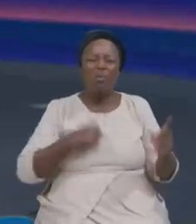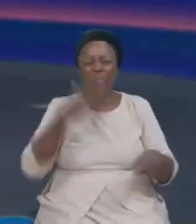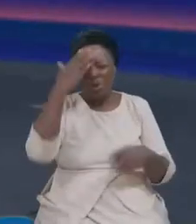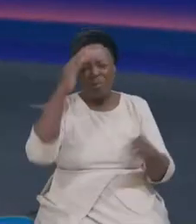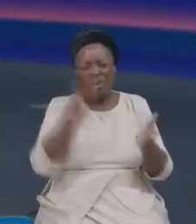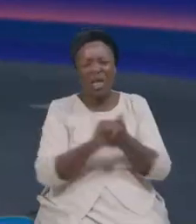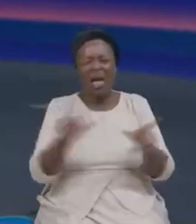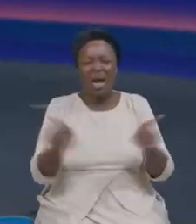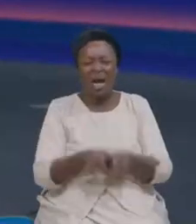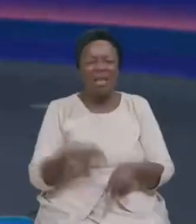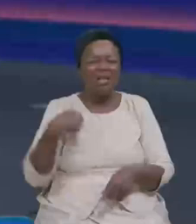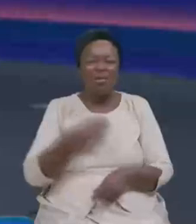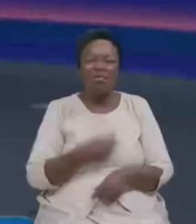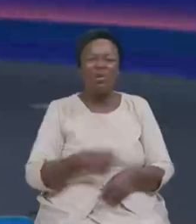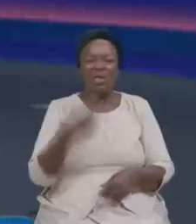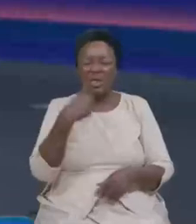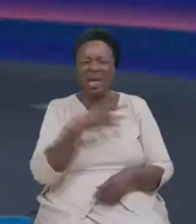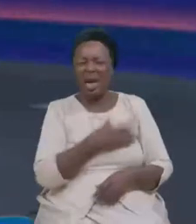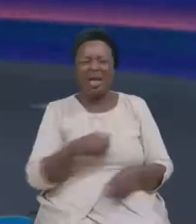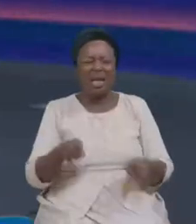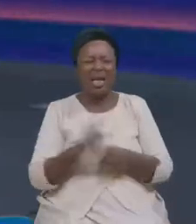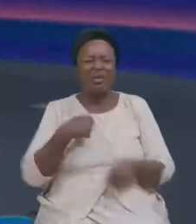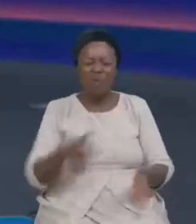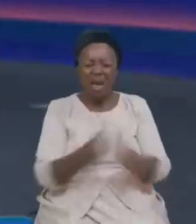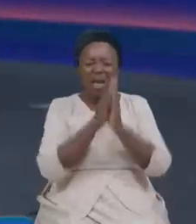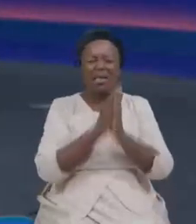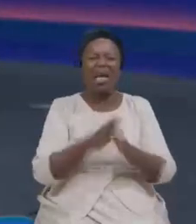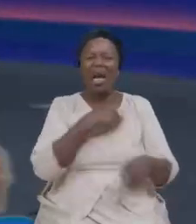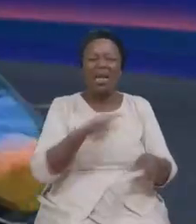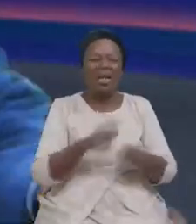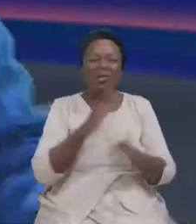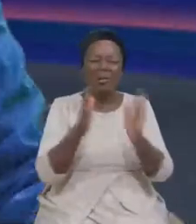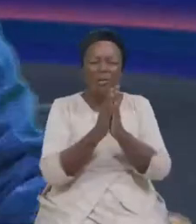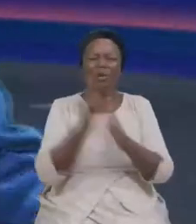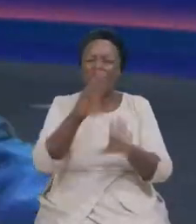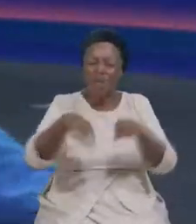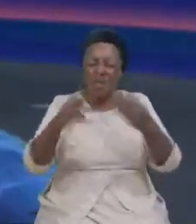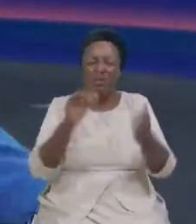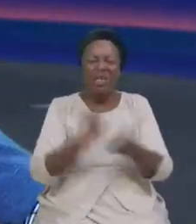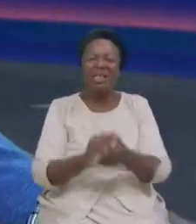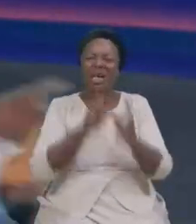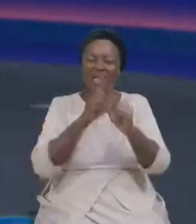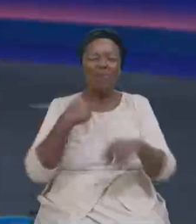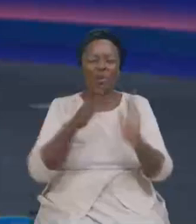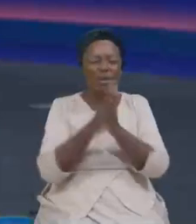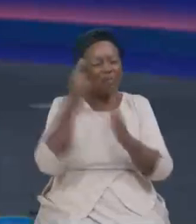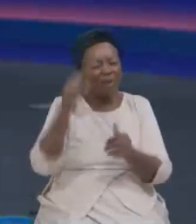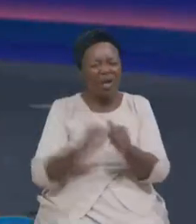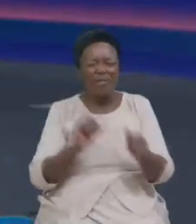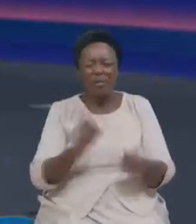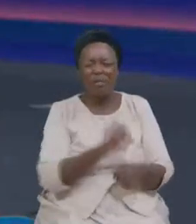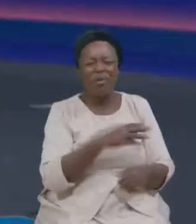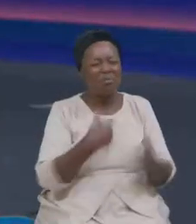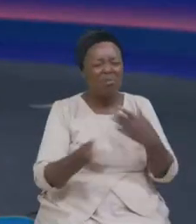comme nous décrétons, comme nous prions, que tu accorderas l'exaucement. Je prie pour tout le monde, quelle que soit la maladie, quelle que